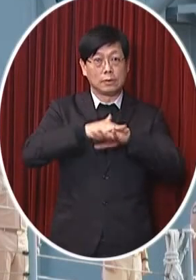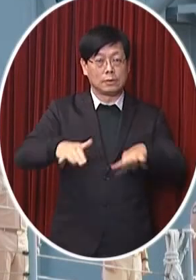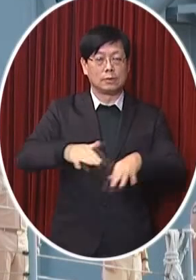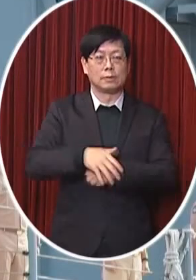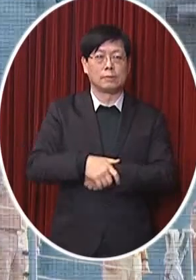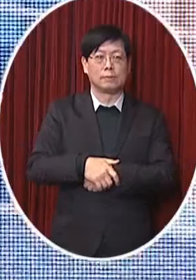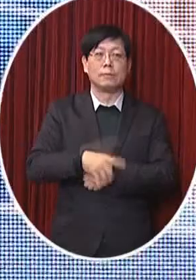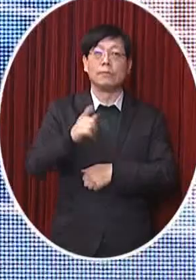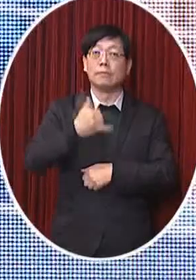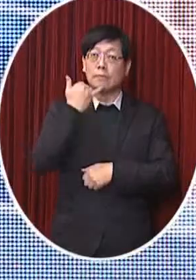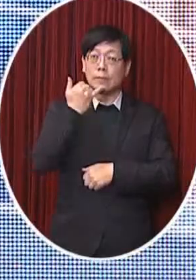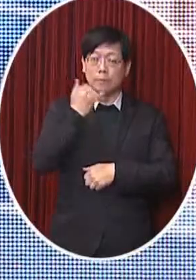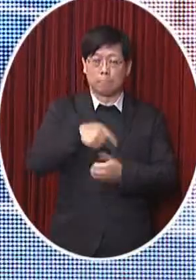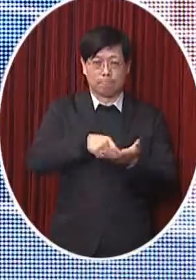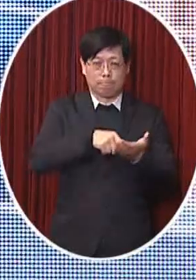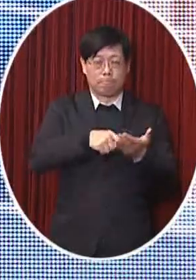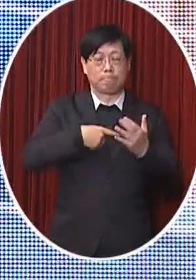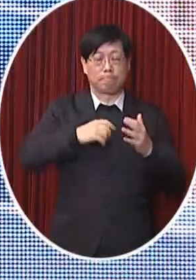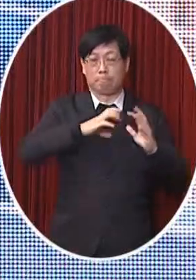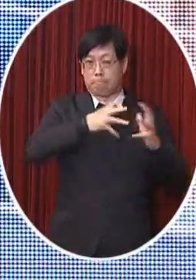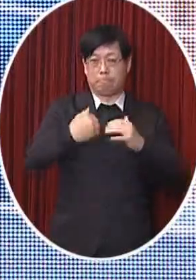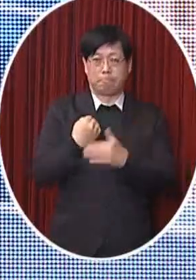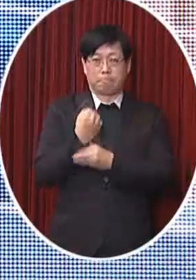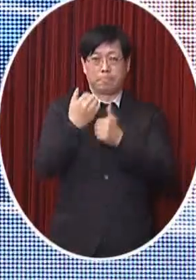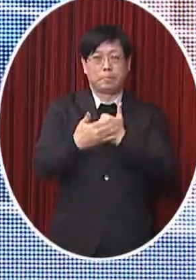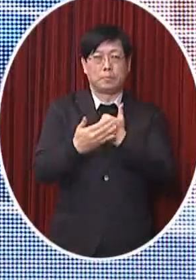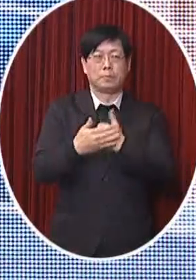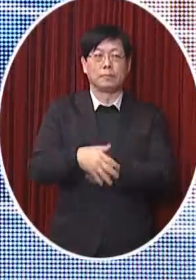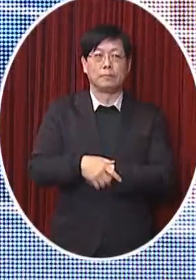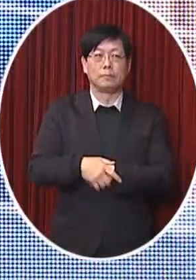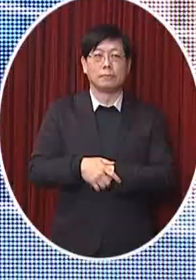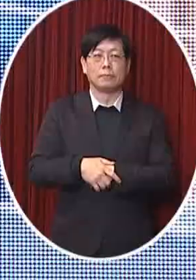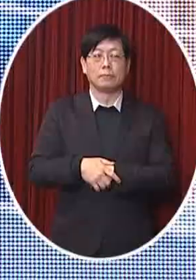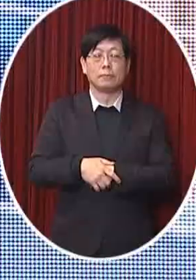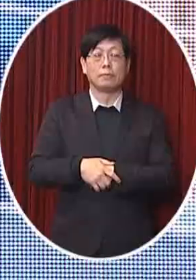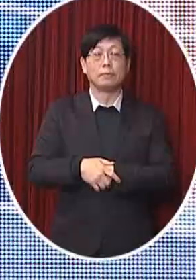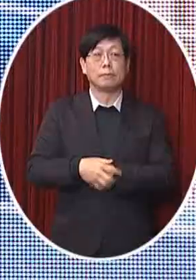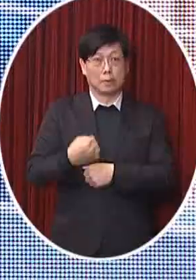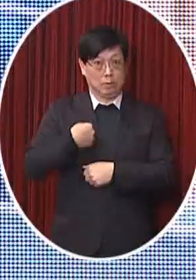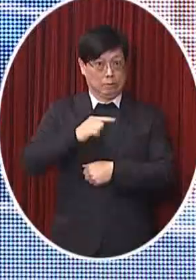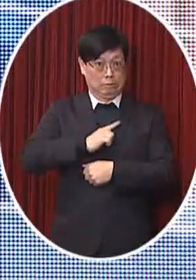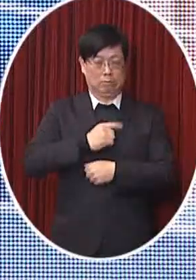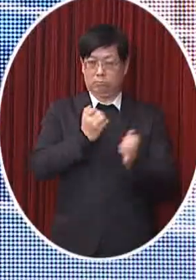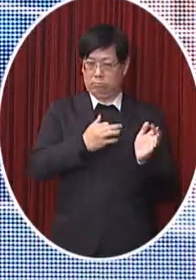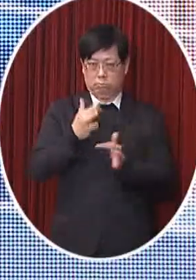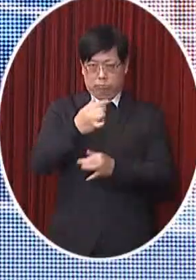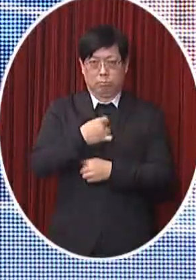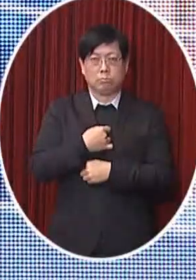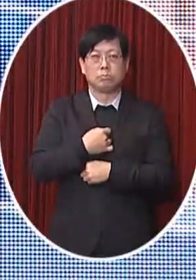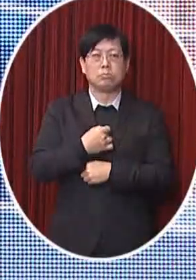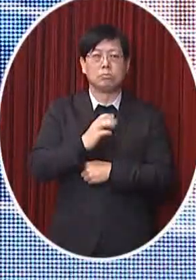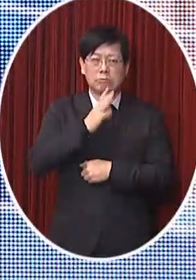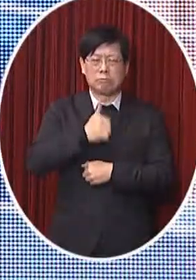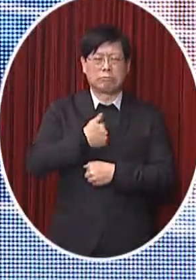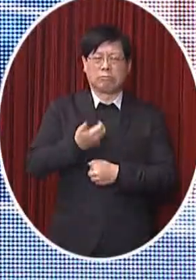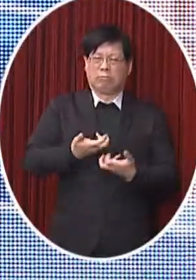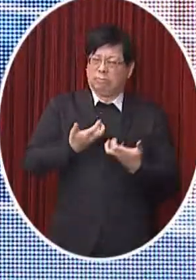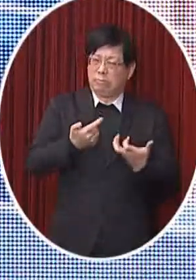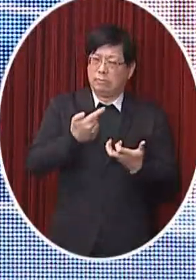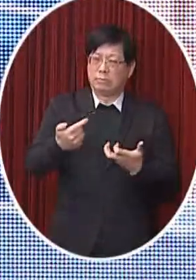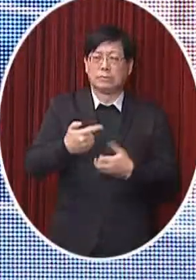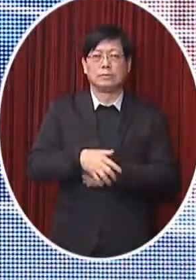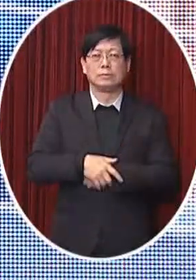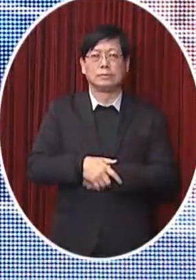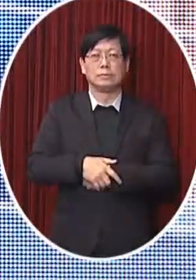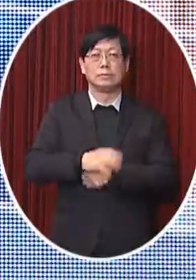跟利益，才能争取更多的国际的支持。我们越是做好准备，对岸冒进的几率就越